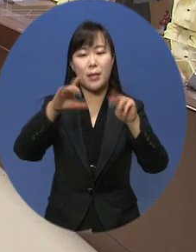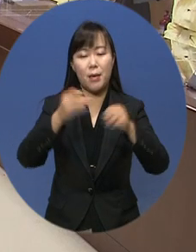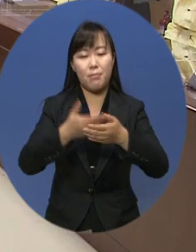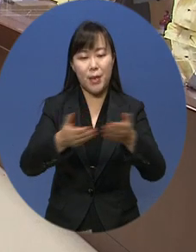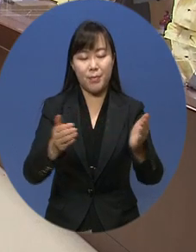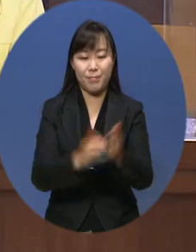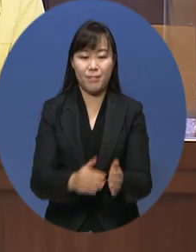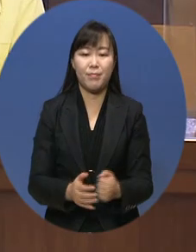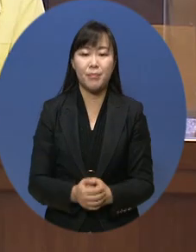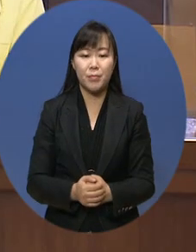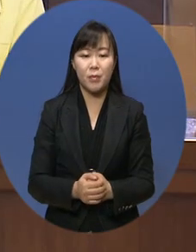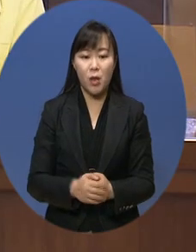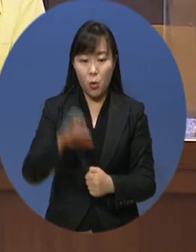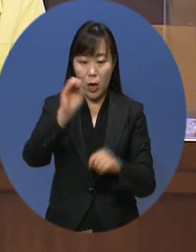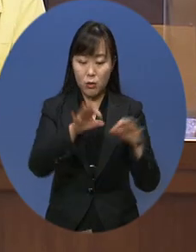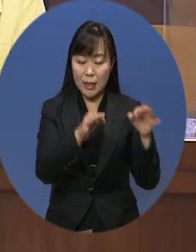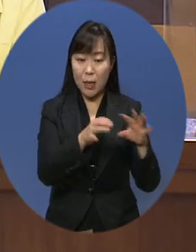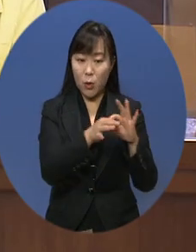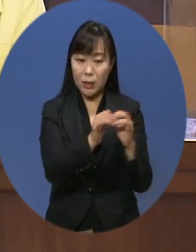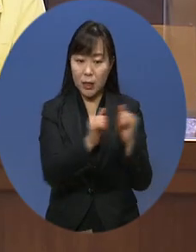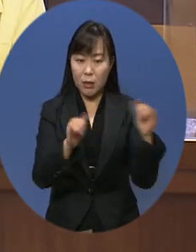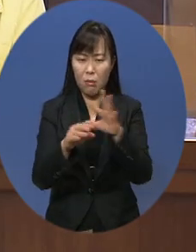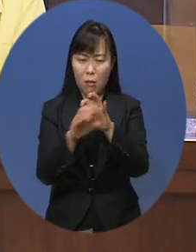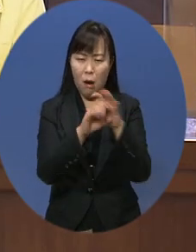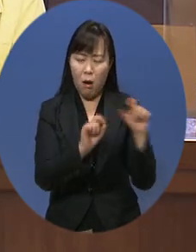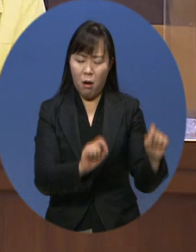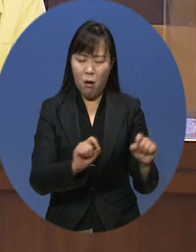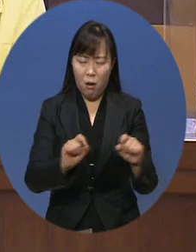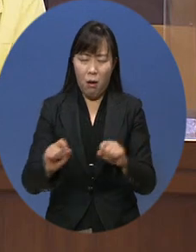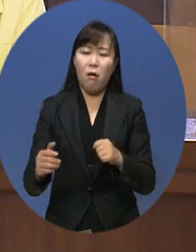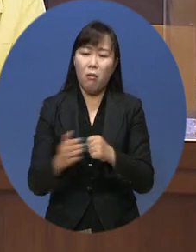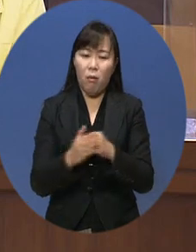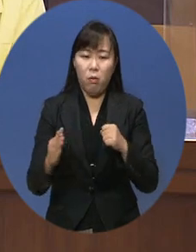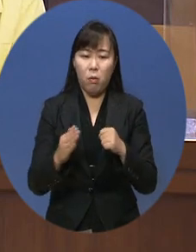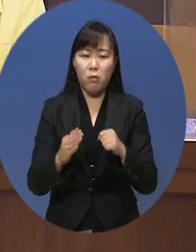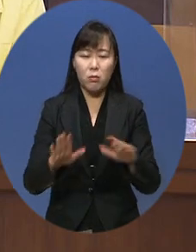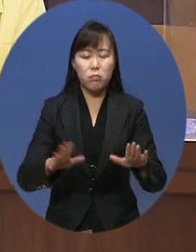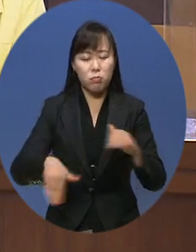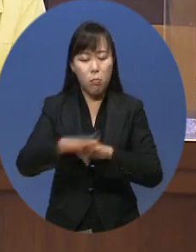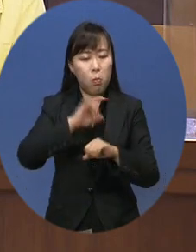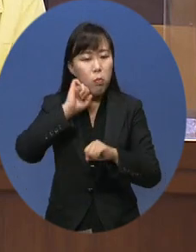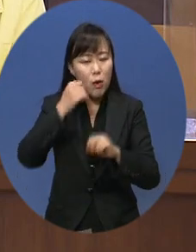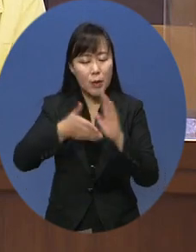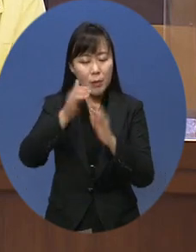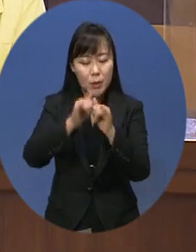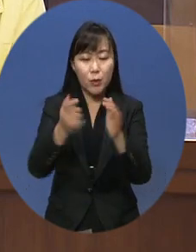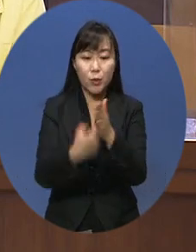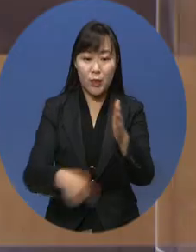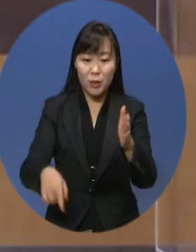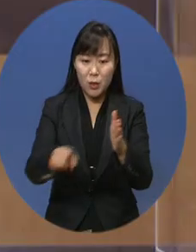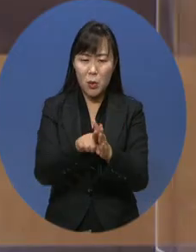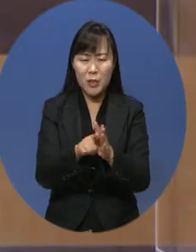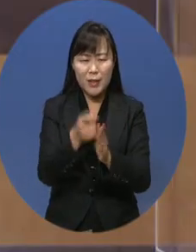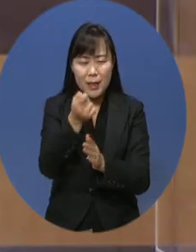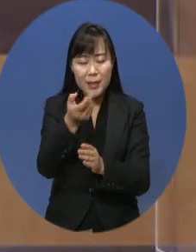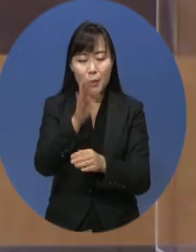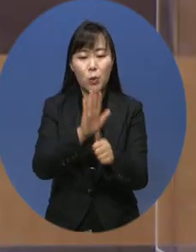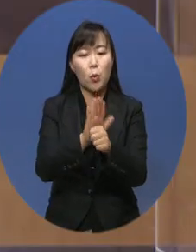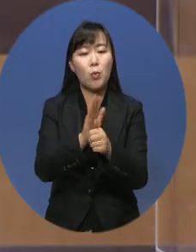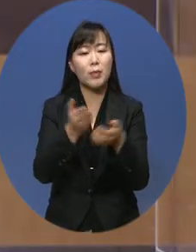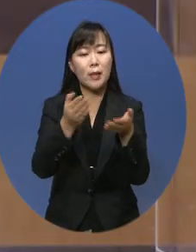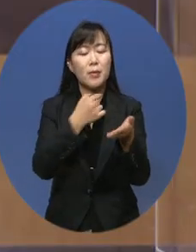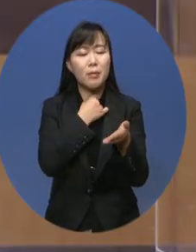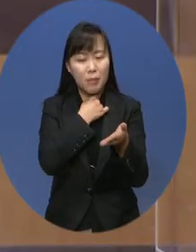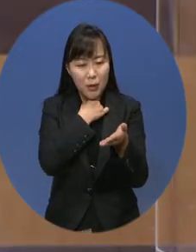전달했습니다. 광주은행 관계자는 코로나19 장기화로 많은 어려움을 겪고 있는 시민들을 위해 조금이나마 도움을